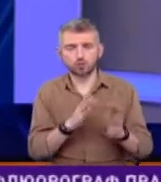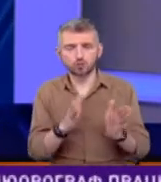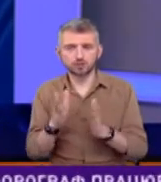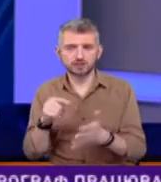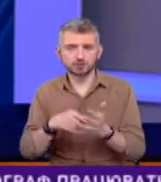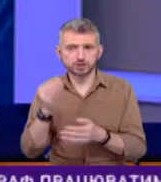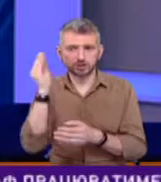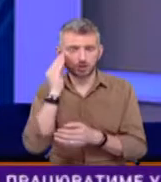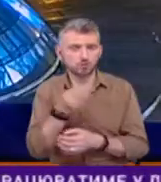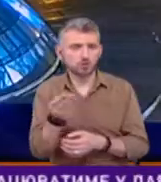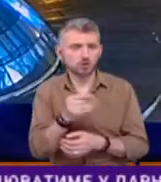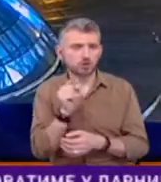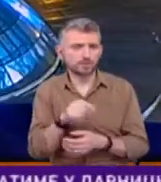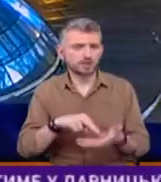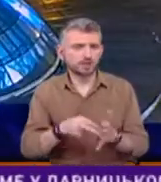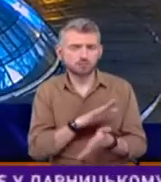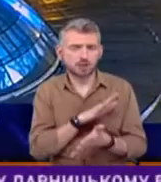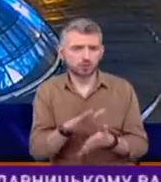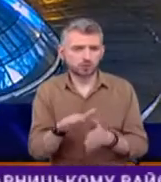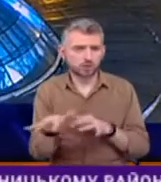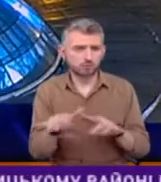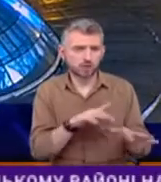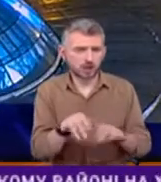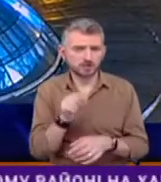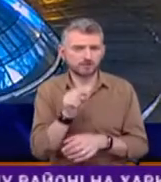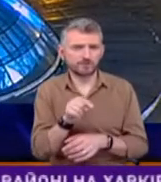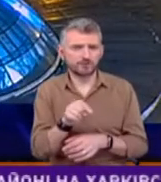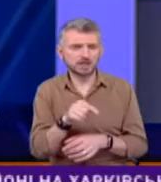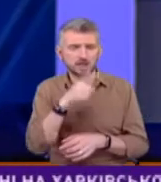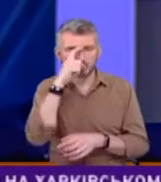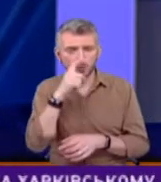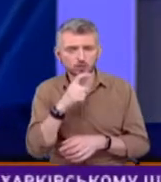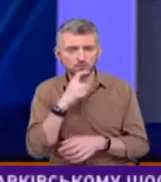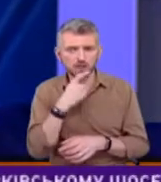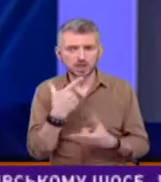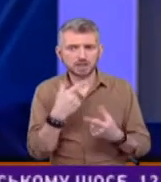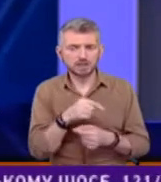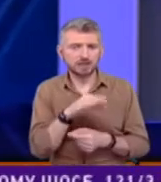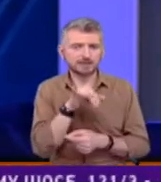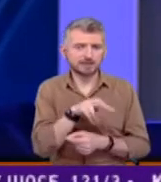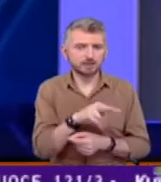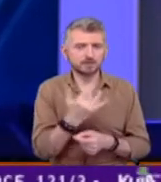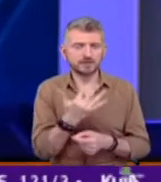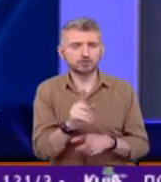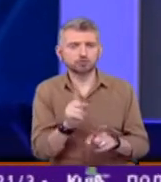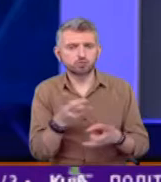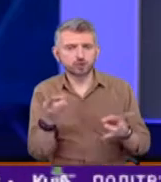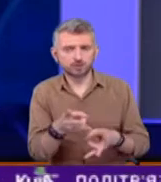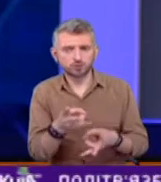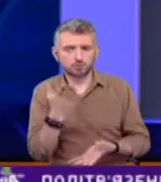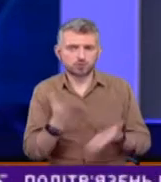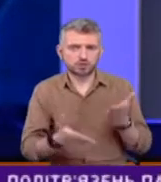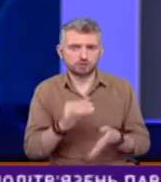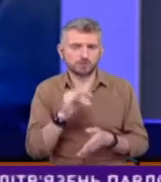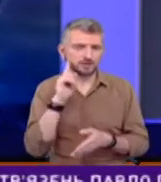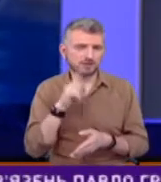зору... Порошенко, він не планує операції, він не розуміє, де ти, скільки чого потрібно, ну, можливо,